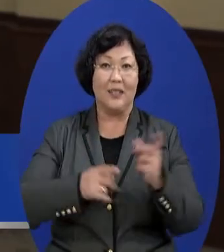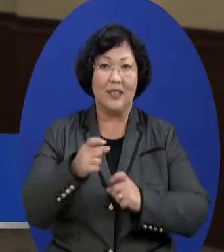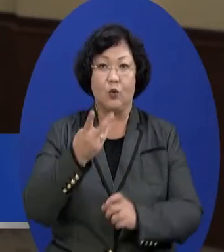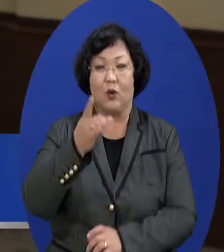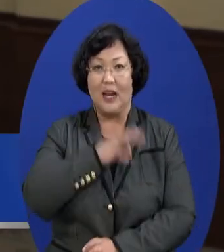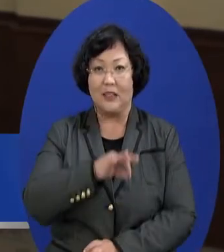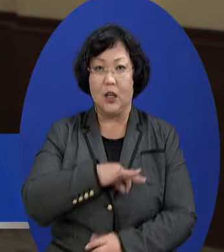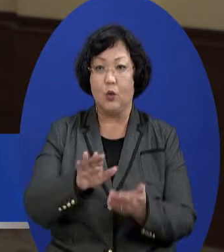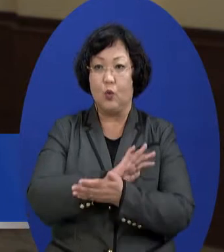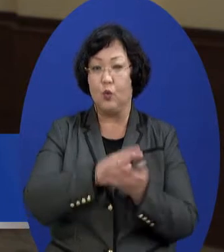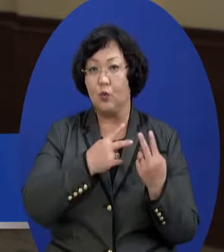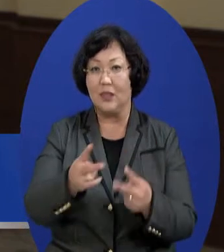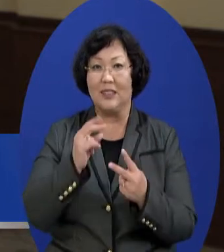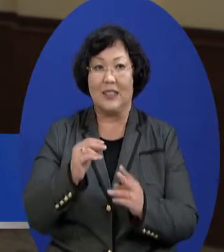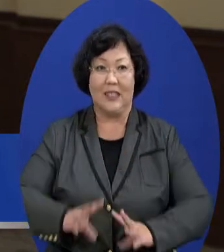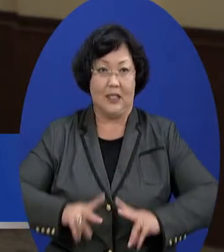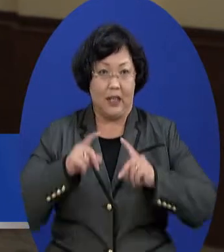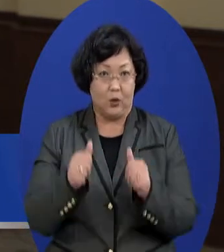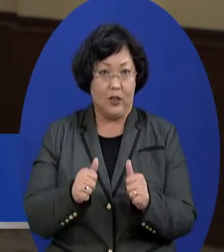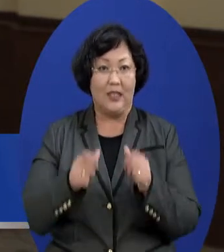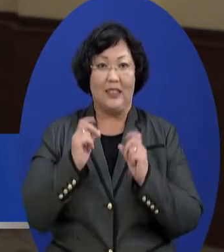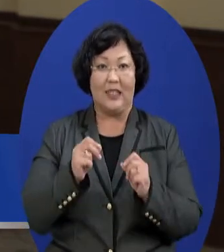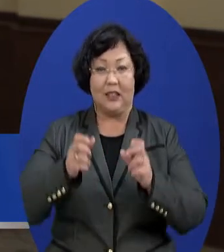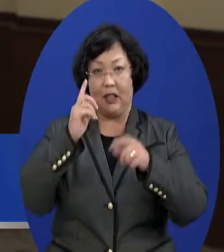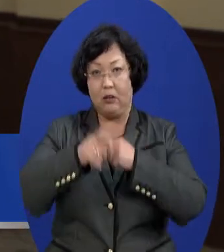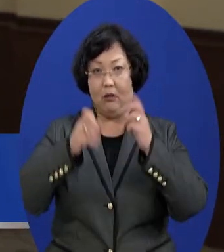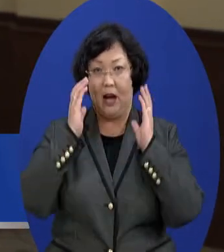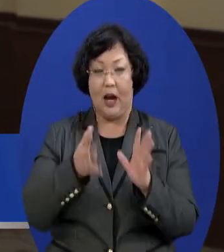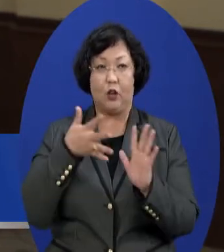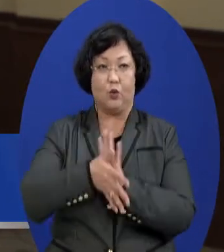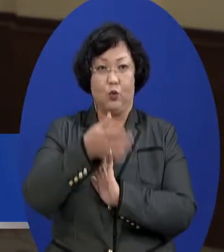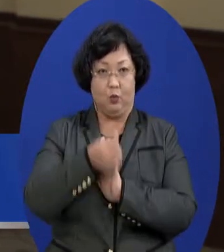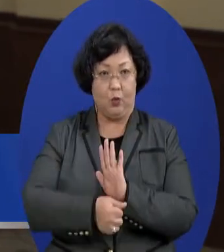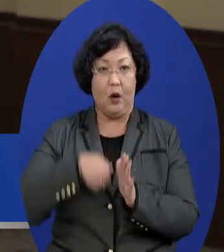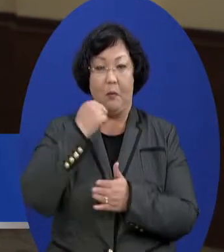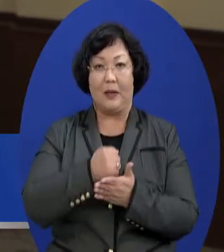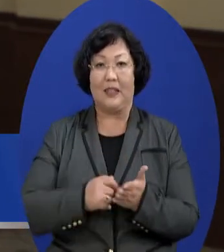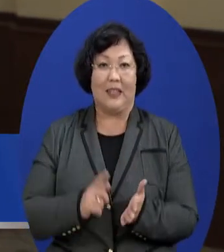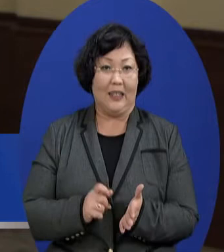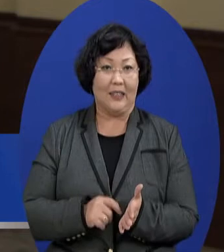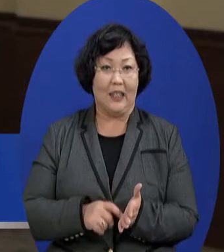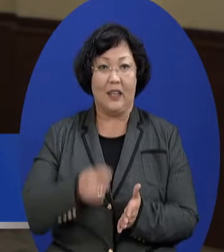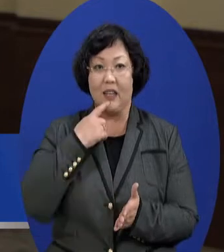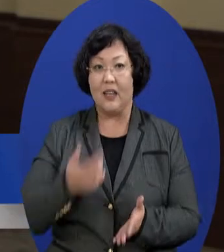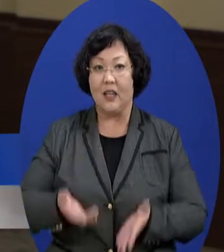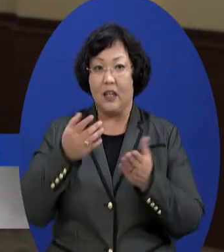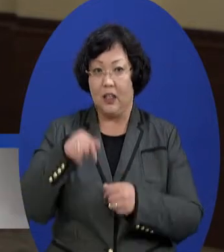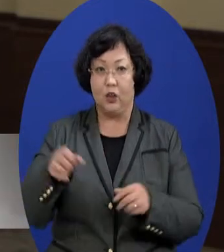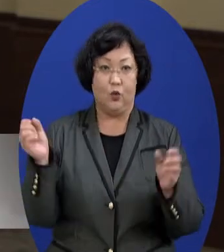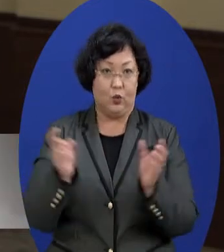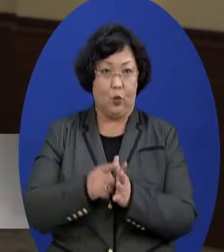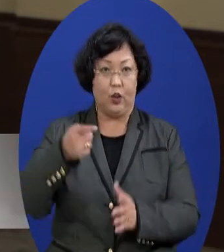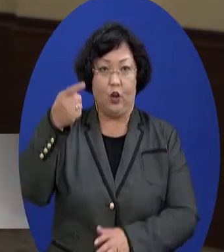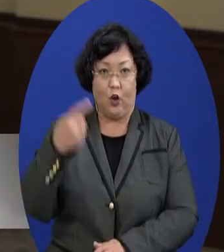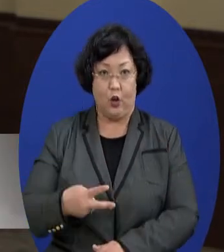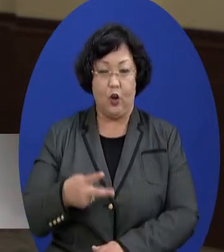үйлчилгээний чанарыг сайжруулах чанарын үзүүлэлтэд илүү чухалчилсан юм дэсэн байх ёстой гэсэн бодлогыг барина гэж хэлж байгаа. Энэ бол маш чухал зүйл. Хоёрдугаарх